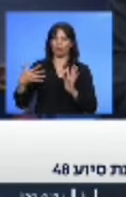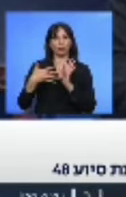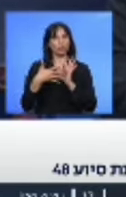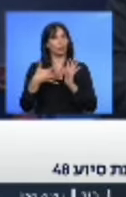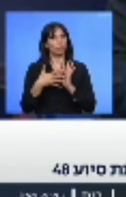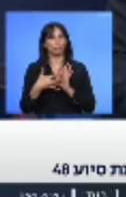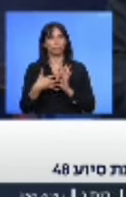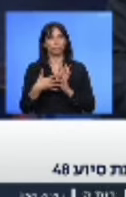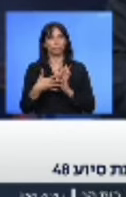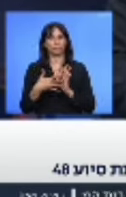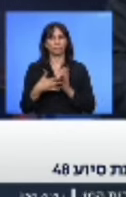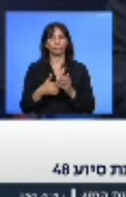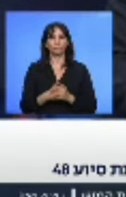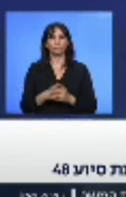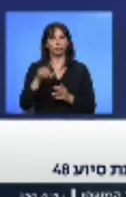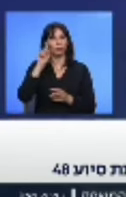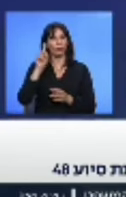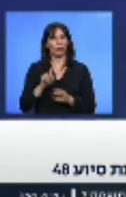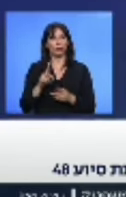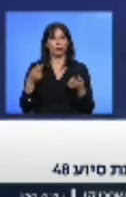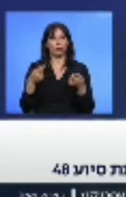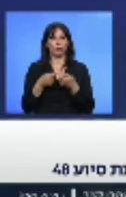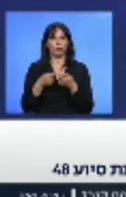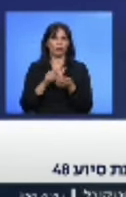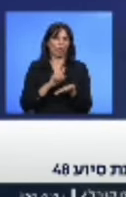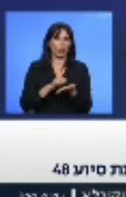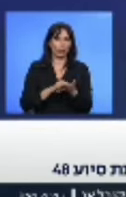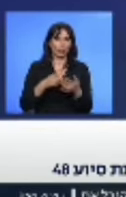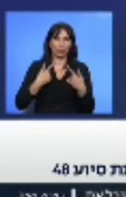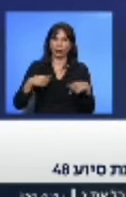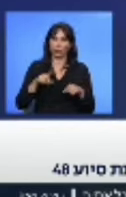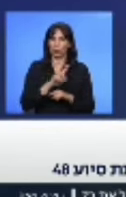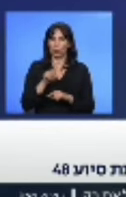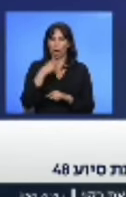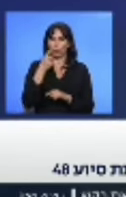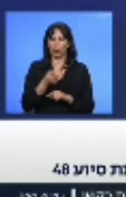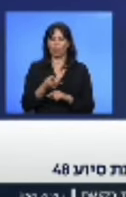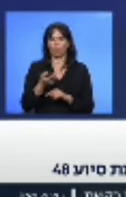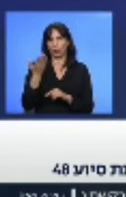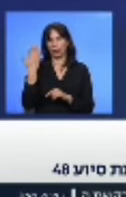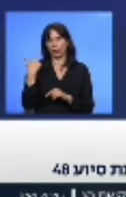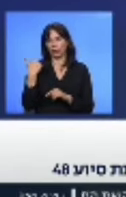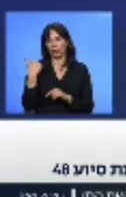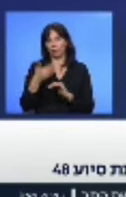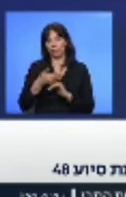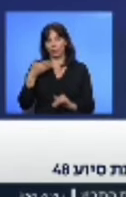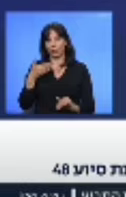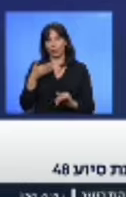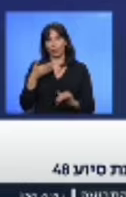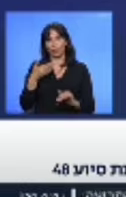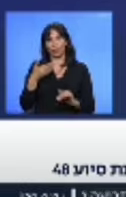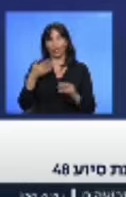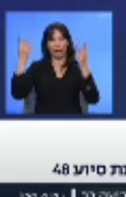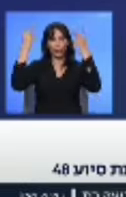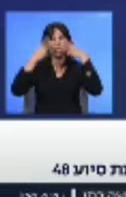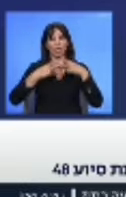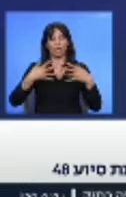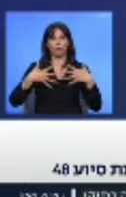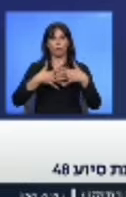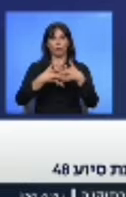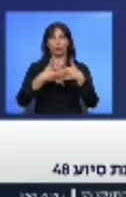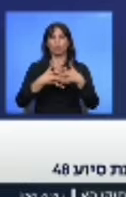כן, אני לא יודעת לגבי חלילה. אנחנו לא אמרנו, אז זה בכלל היה טרום ההסכם הקואליציוני. מה שכן, את